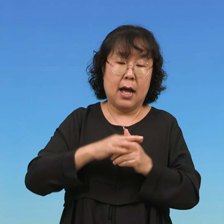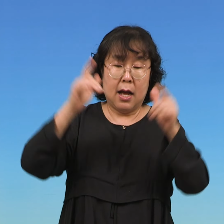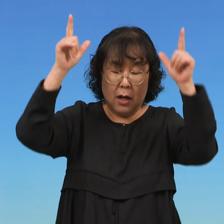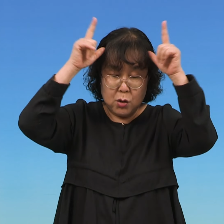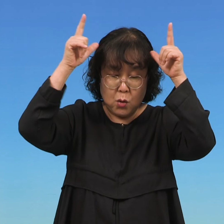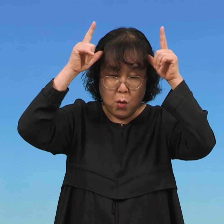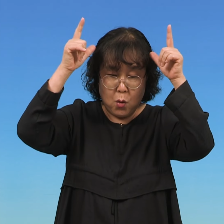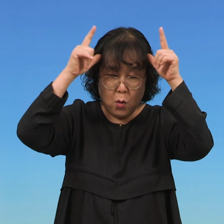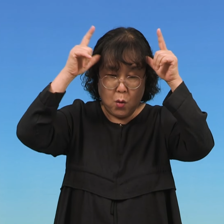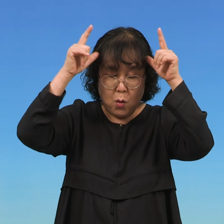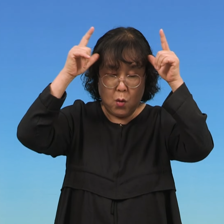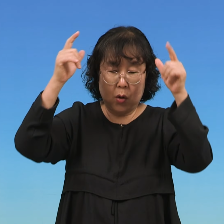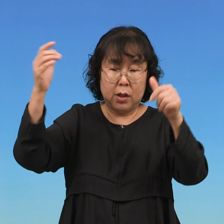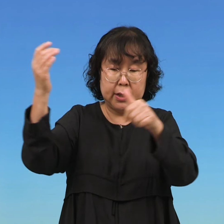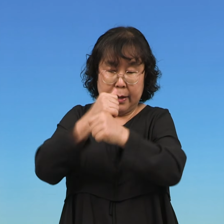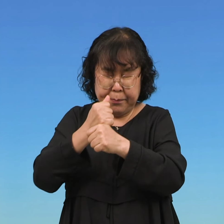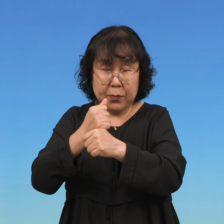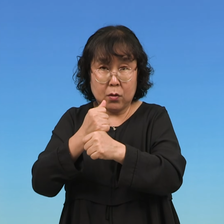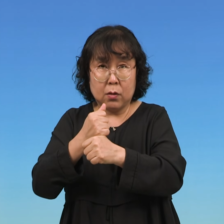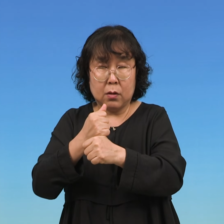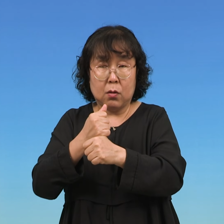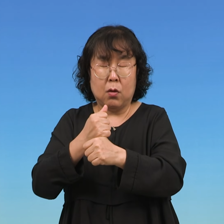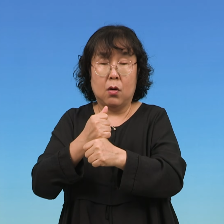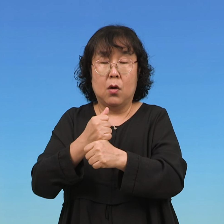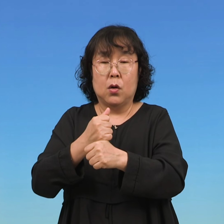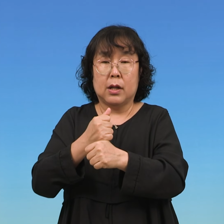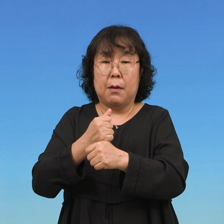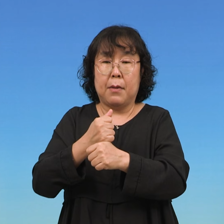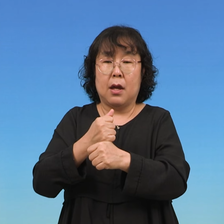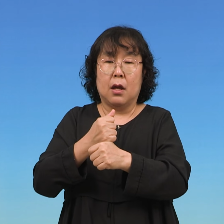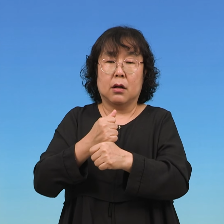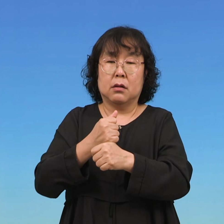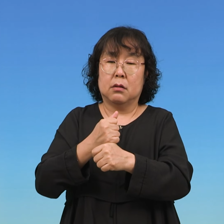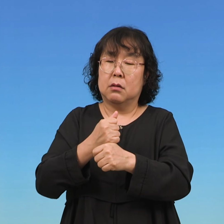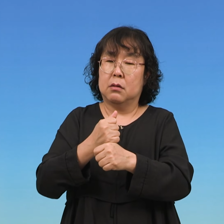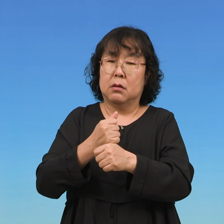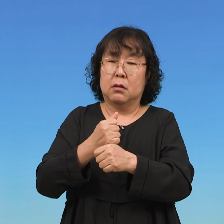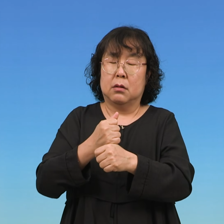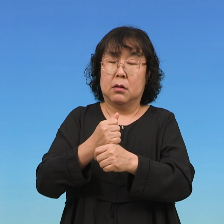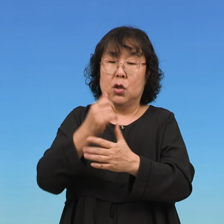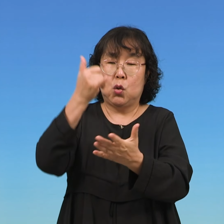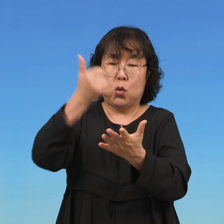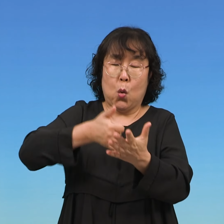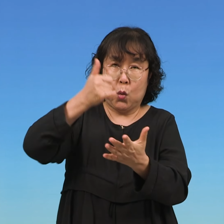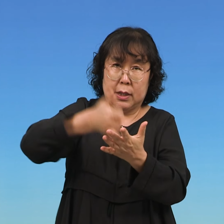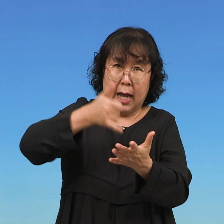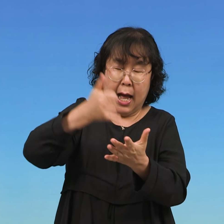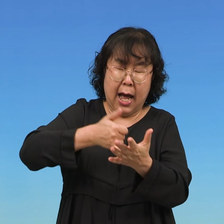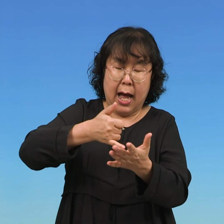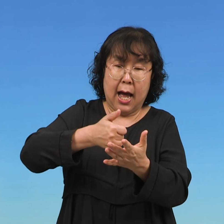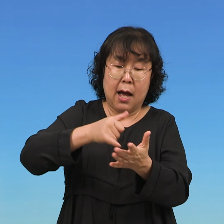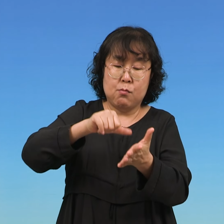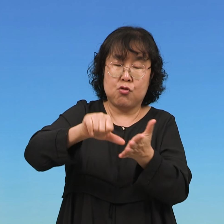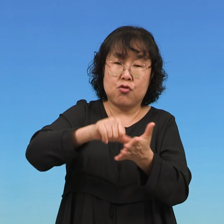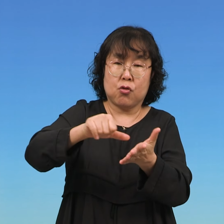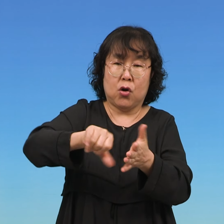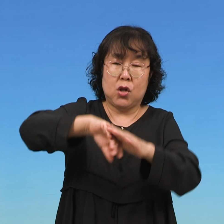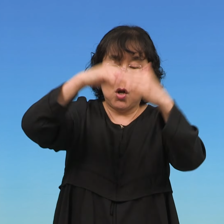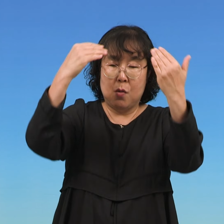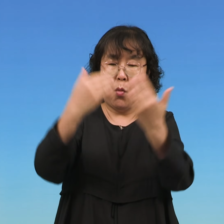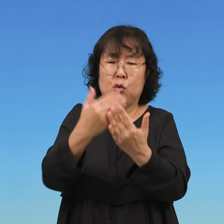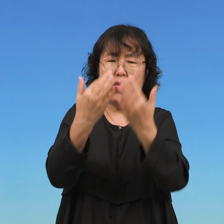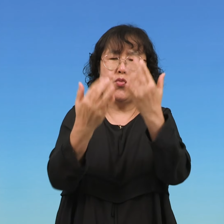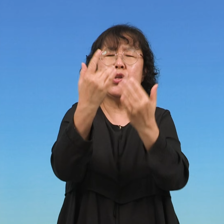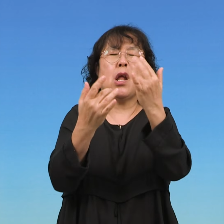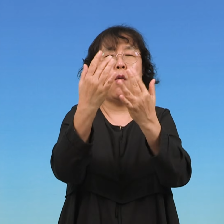잡고 소의 기구를 불살라 그 엘리사가 부자라고 말씀드리지 않았습니까 부자가 나쁜게 아니라 부자는